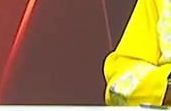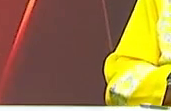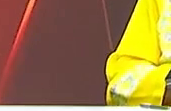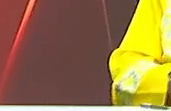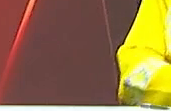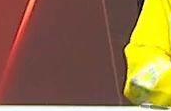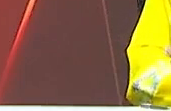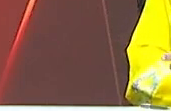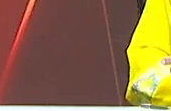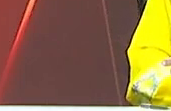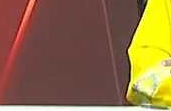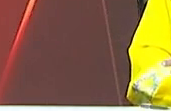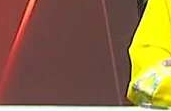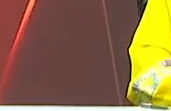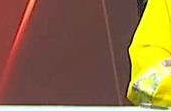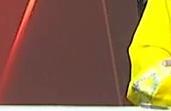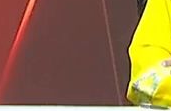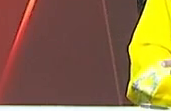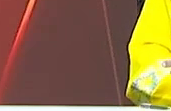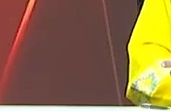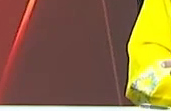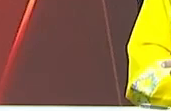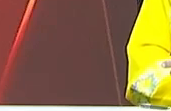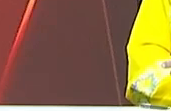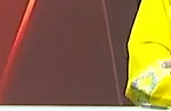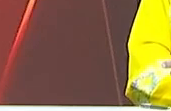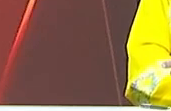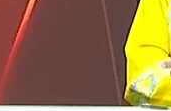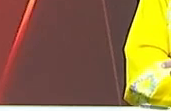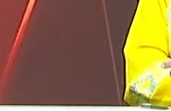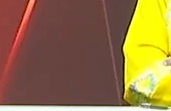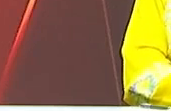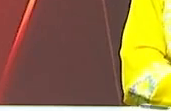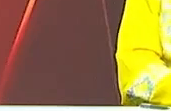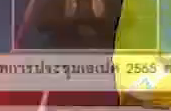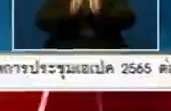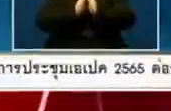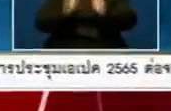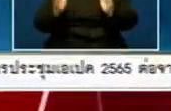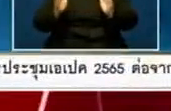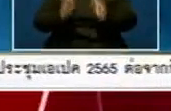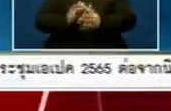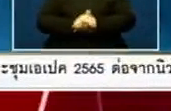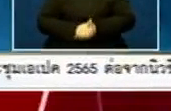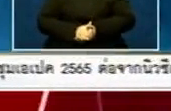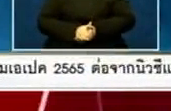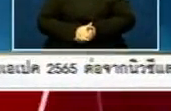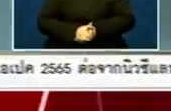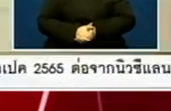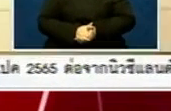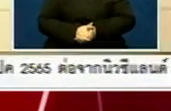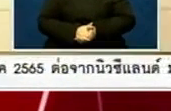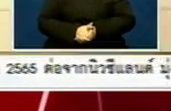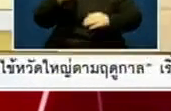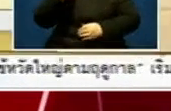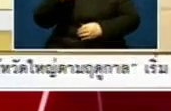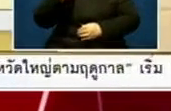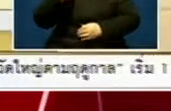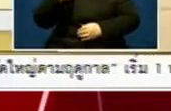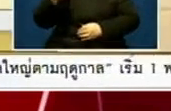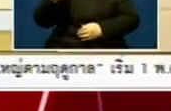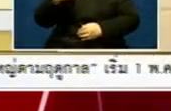ติน ี่แสดงว่าบิ๊กป้อมเนี่ยใช้ภาษาผีสีเมื่อวานเนี่ย โอ้ยไม่ต้องหรอกทั้งประเทศไทยเนี่ย 90% เรียกรัฐประหารว่าปฏิวั